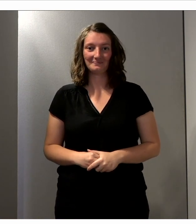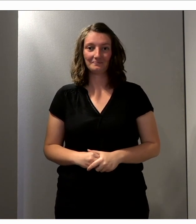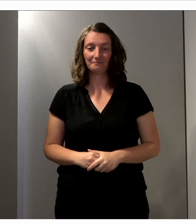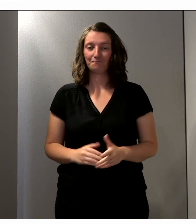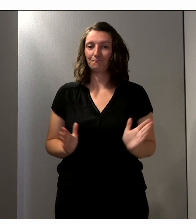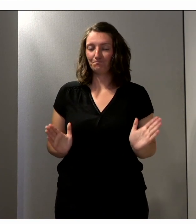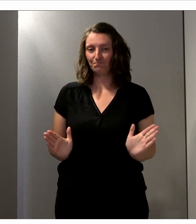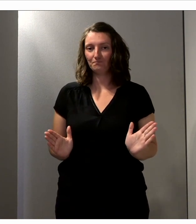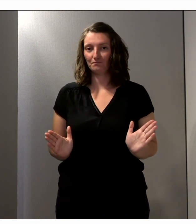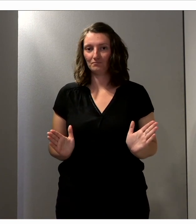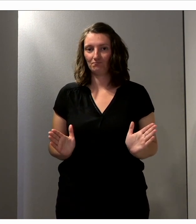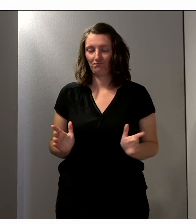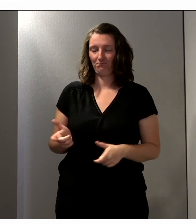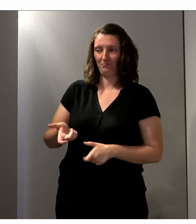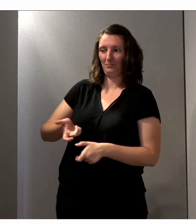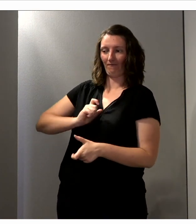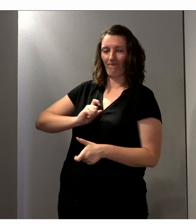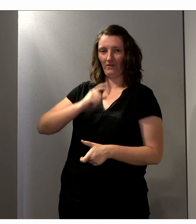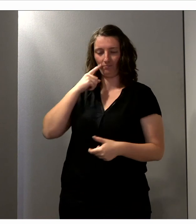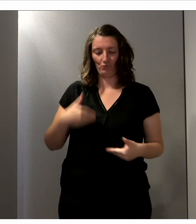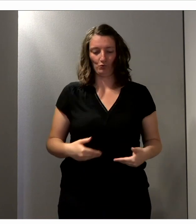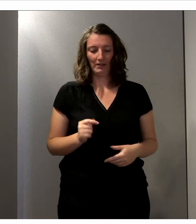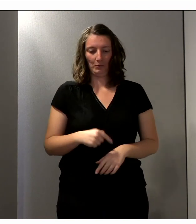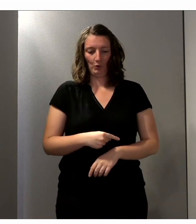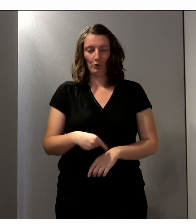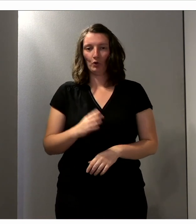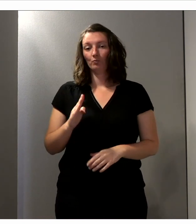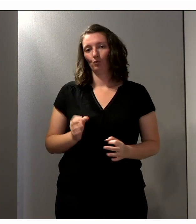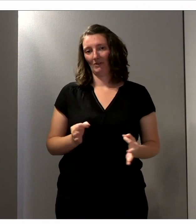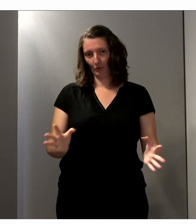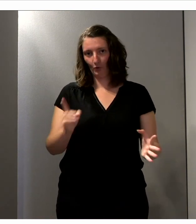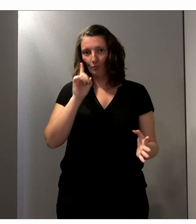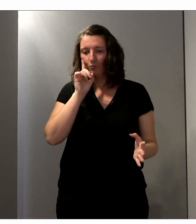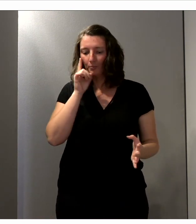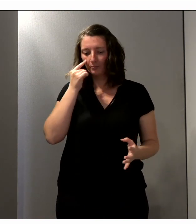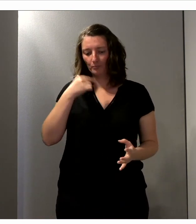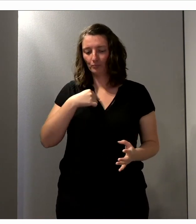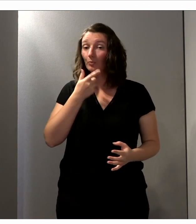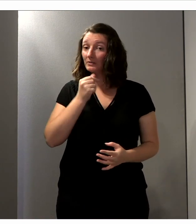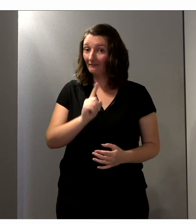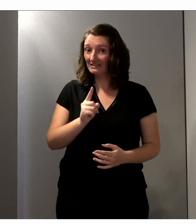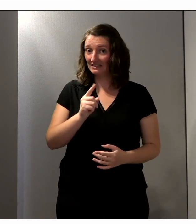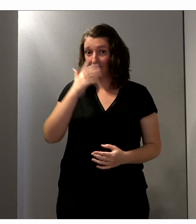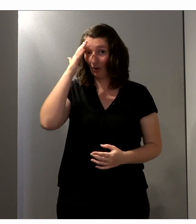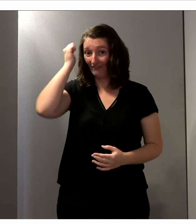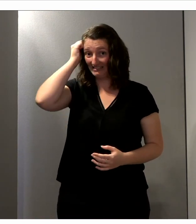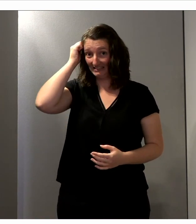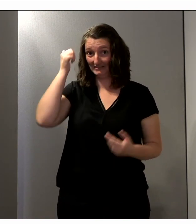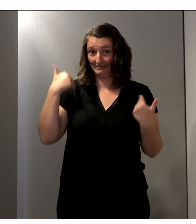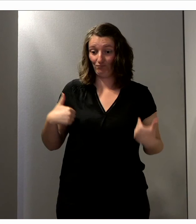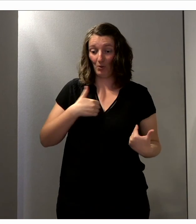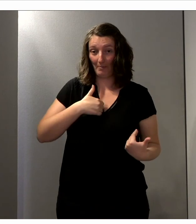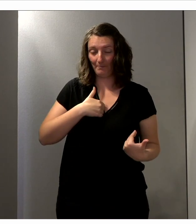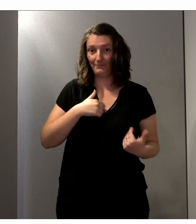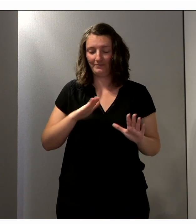Pour prendre la parole aujourd'hui, je mets du temps, mais parce que c'est pas évident pour moi. Je suis aphasique, donc